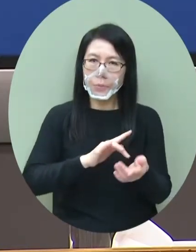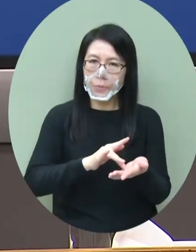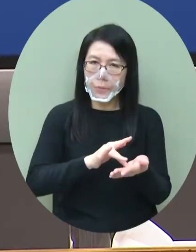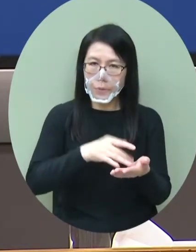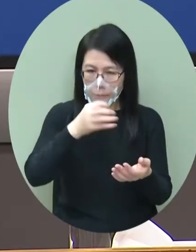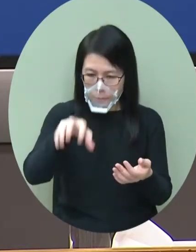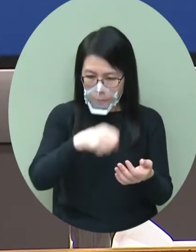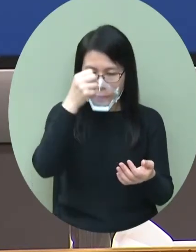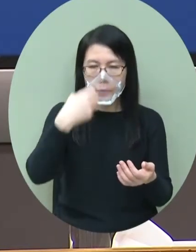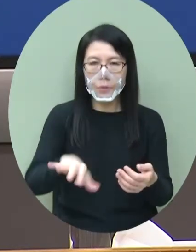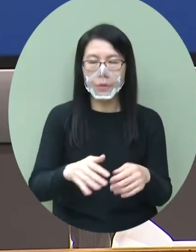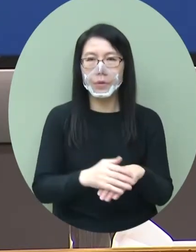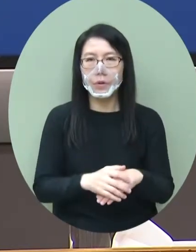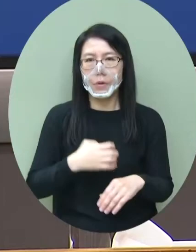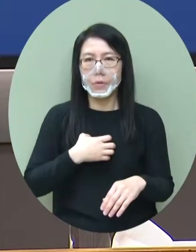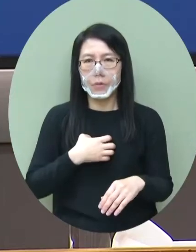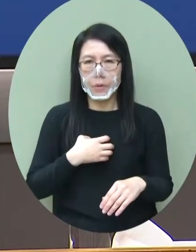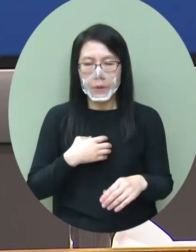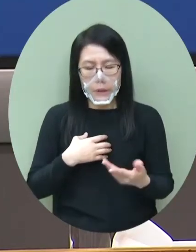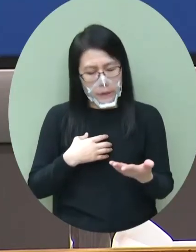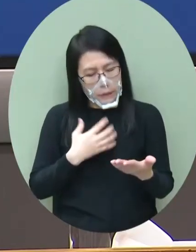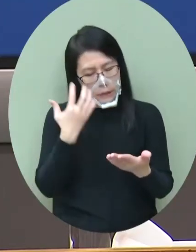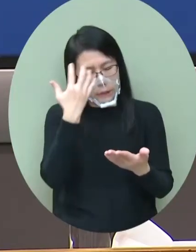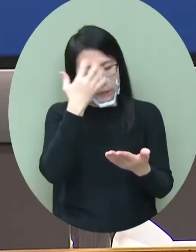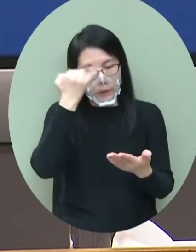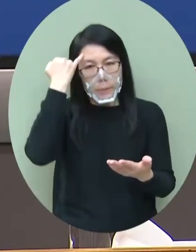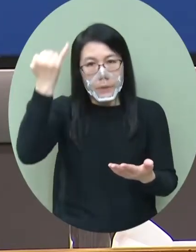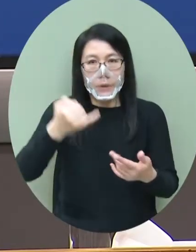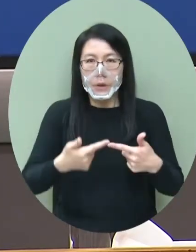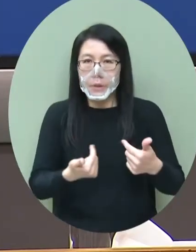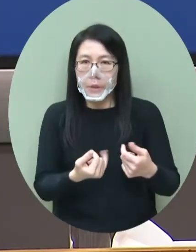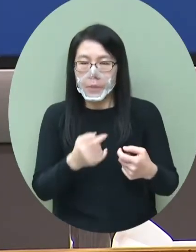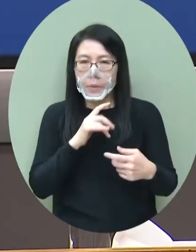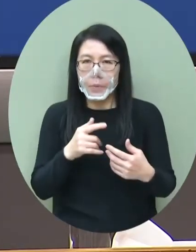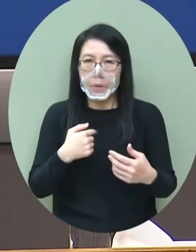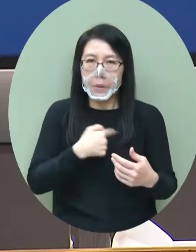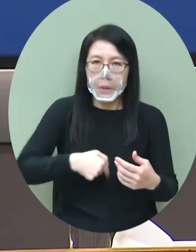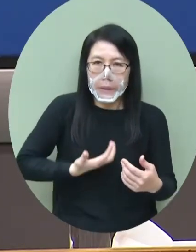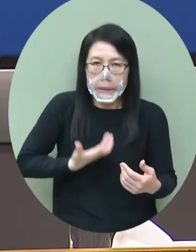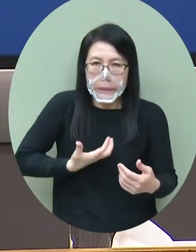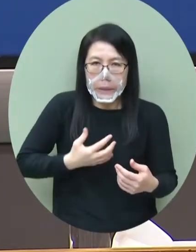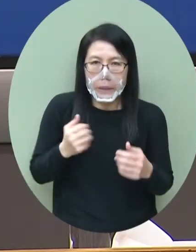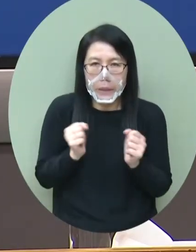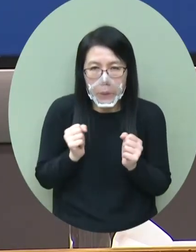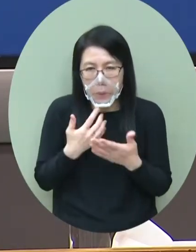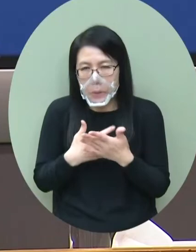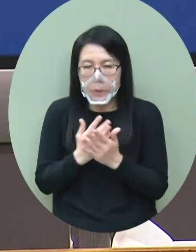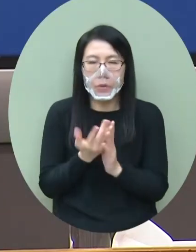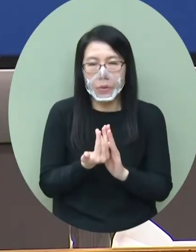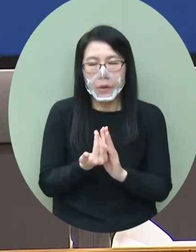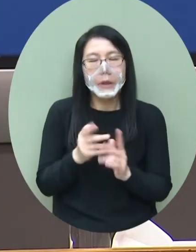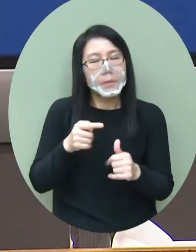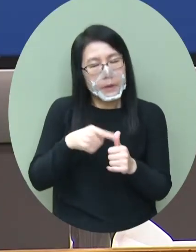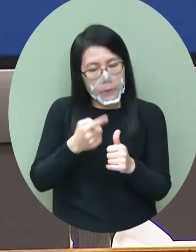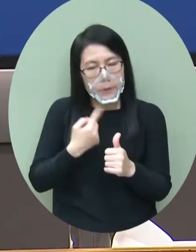药，他觉得他不太清楚自己是否适合，这体质